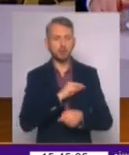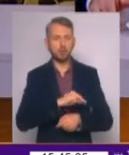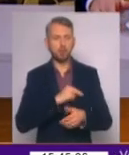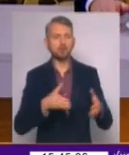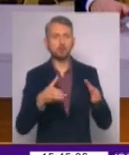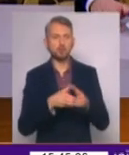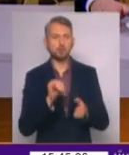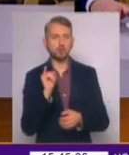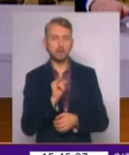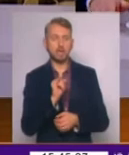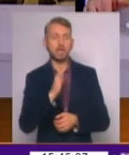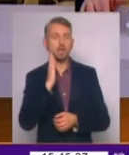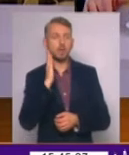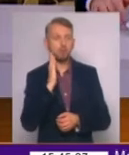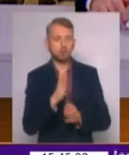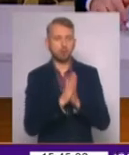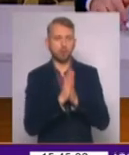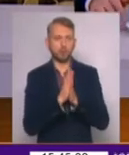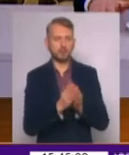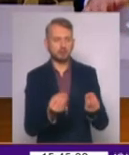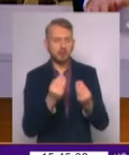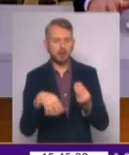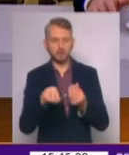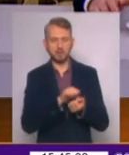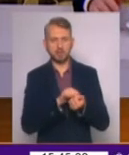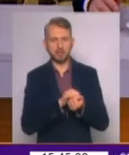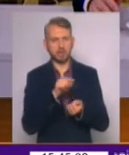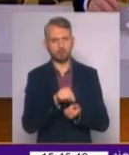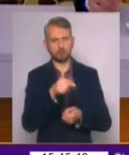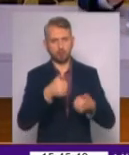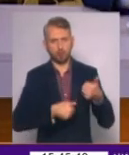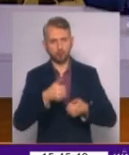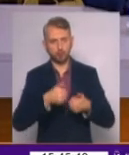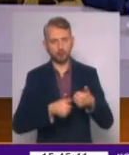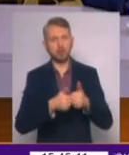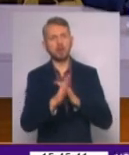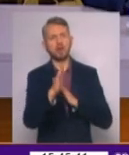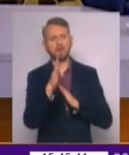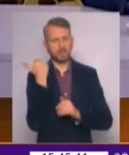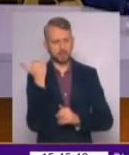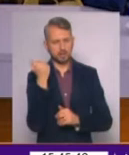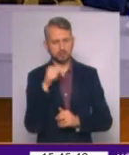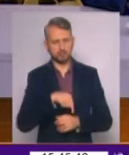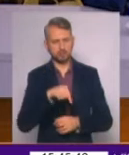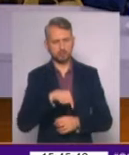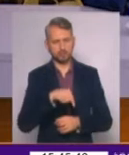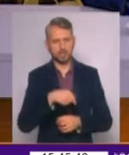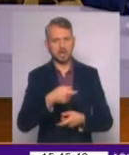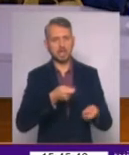і будемо просити надати всі матеріали по цьому конкурсу. Викличемо